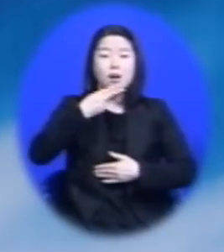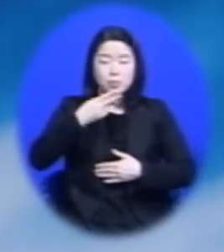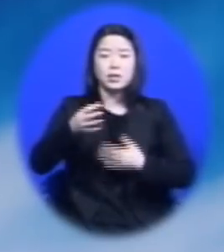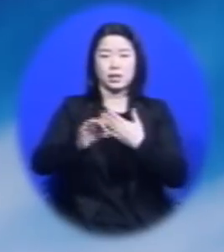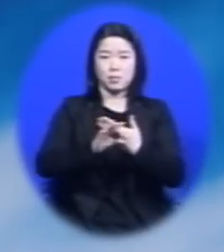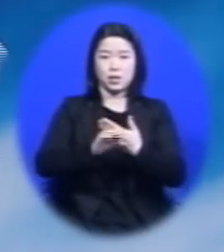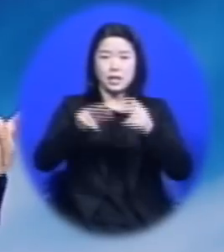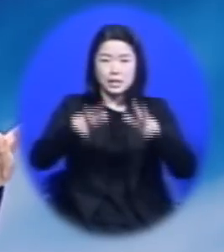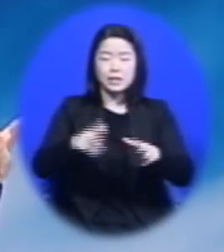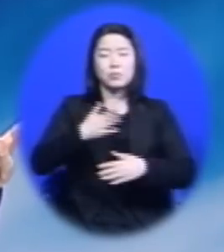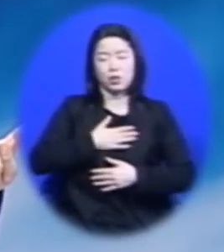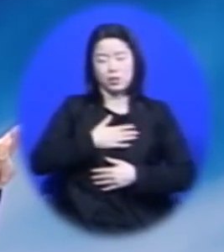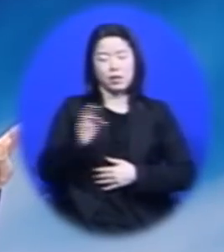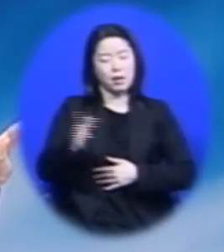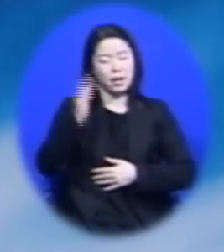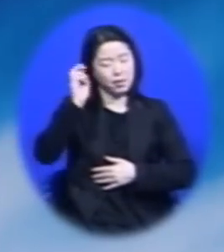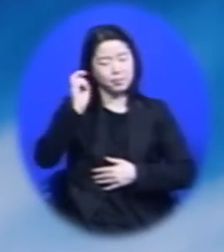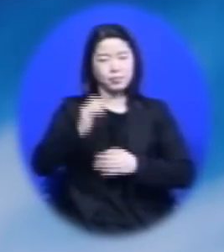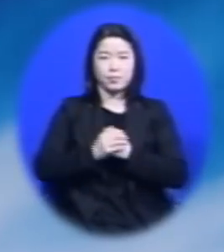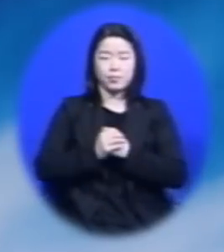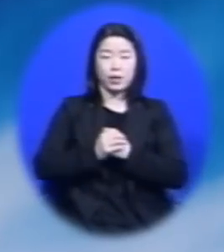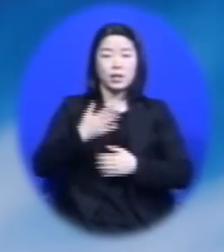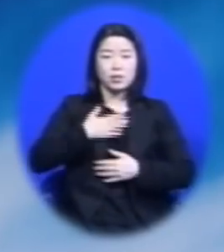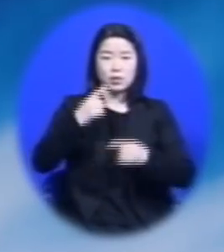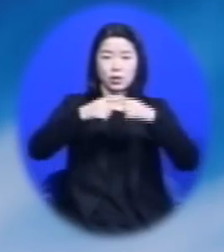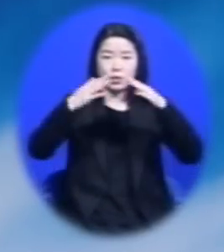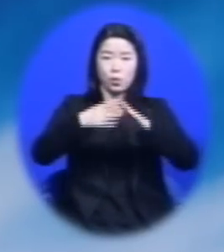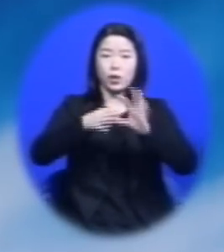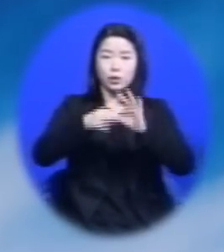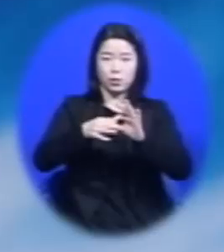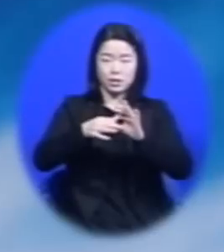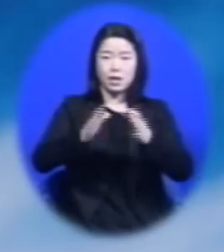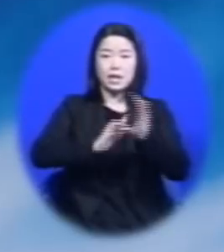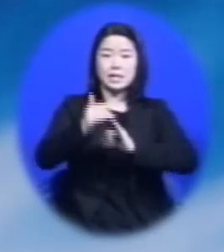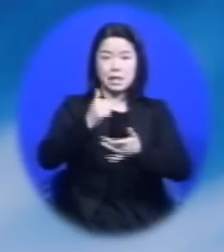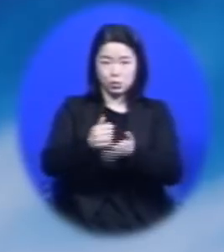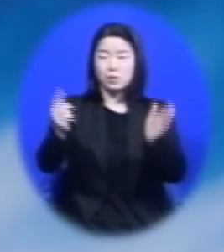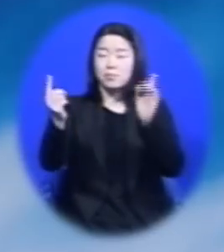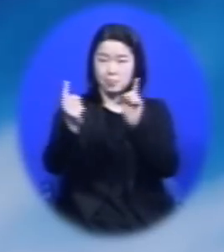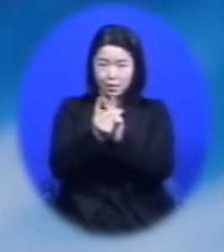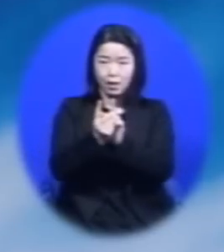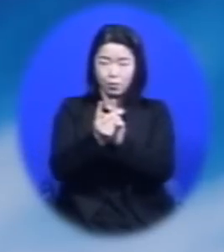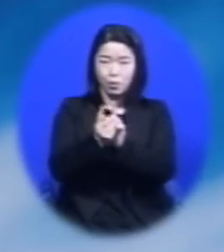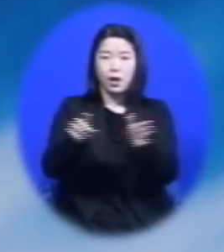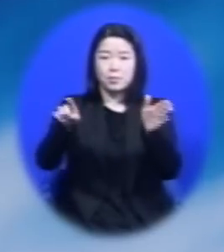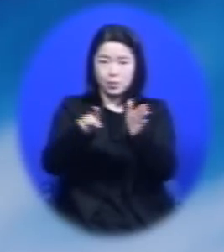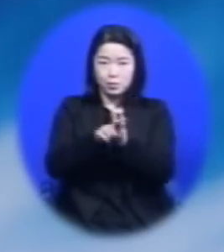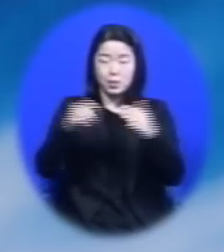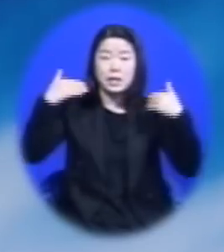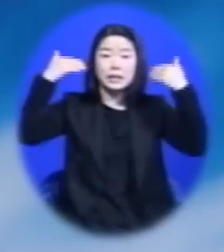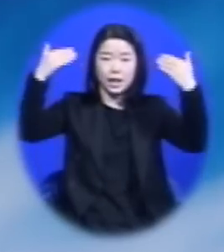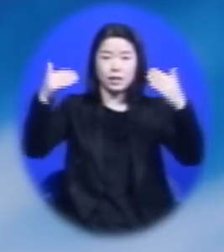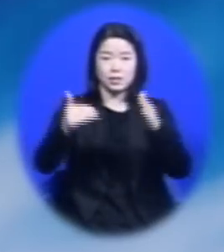지금 저는 없었을 겁니다 저는 교회를 통해서 예수님을 만났고 믿음이